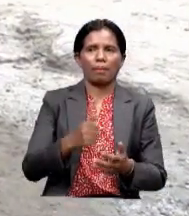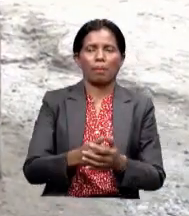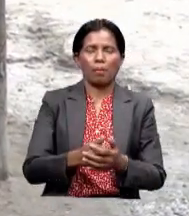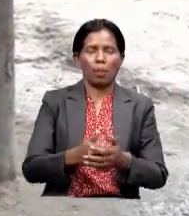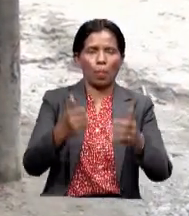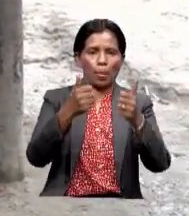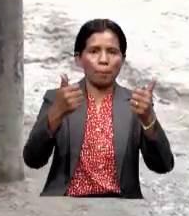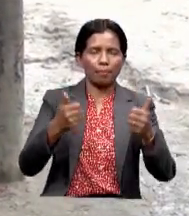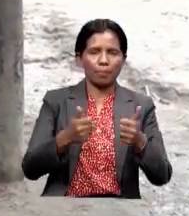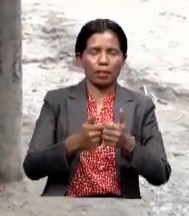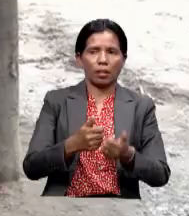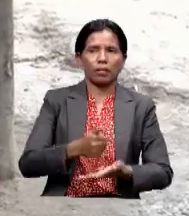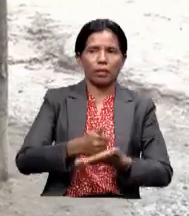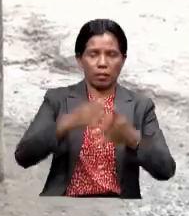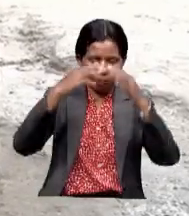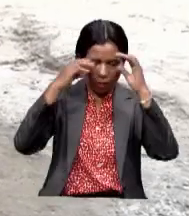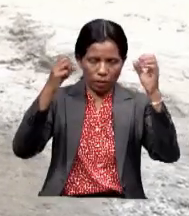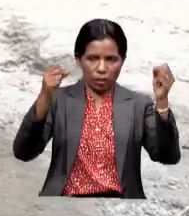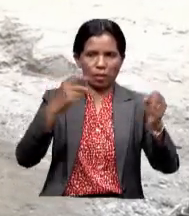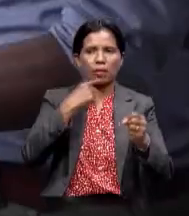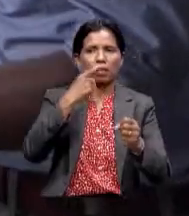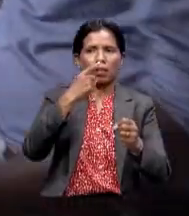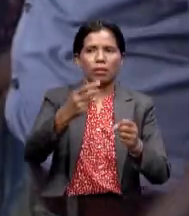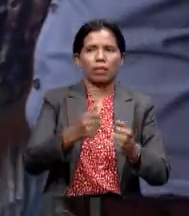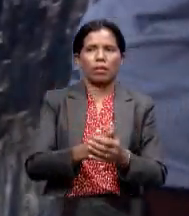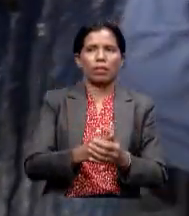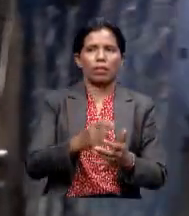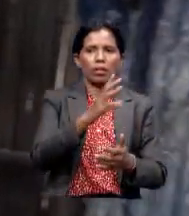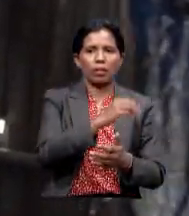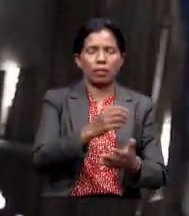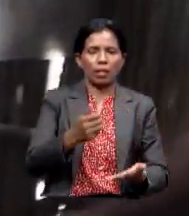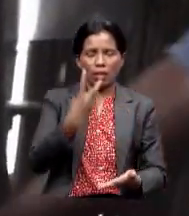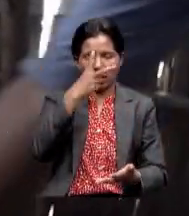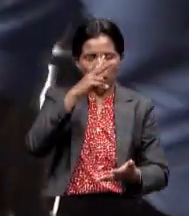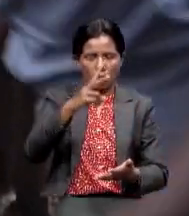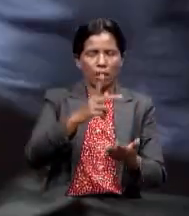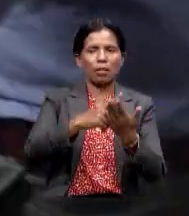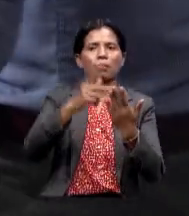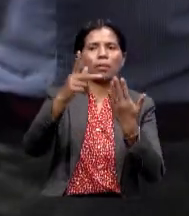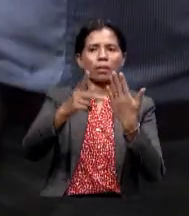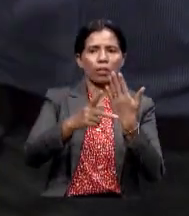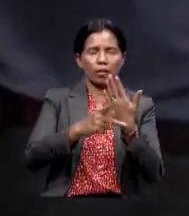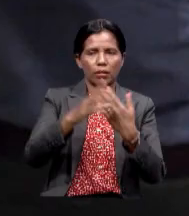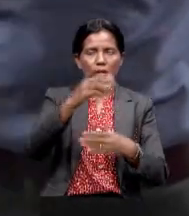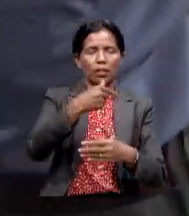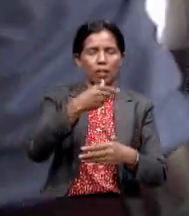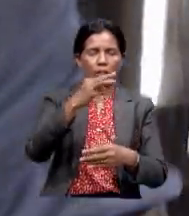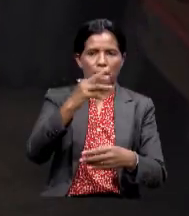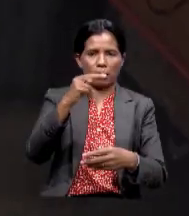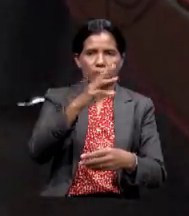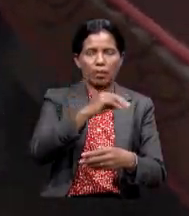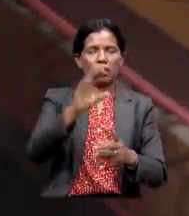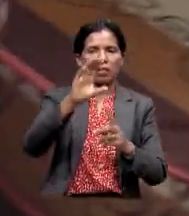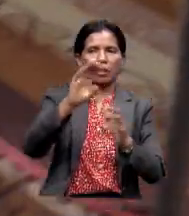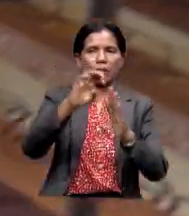Civil Assunto Social Presidente Republika Hateten hafuin assisti programa grande reportagen iha kanal Zemeni se